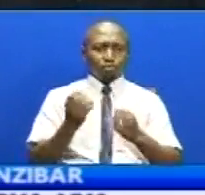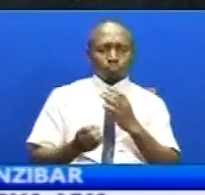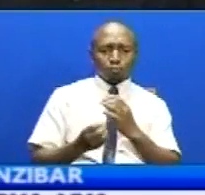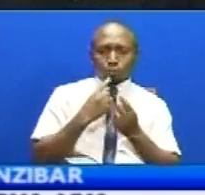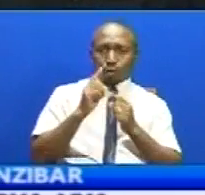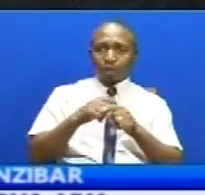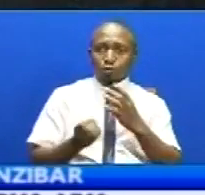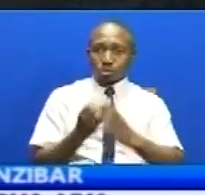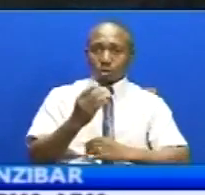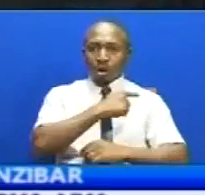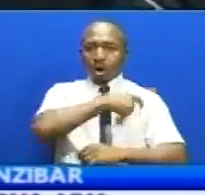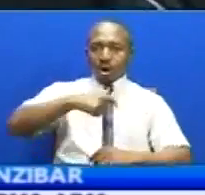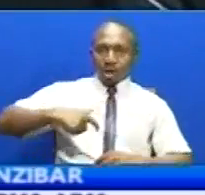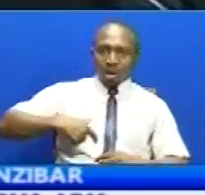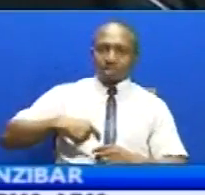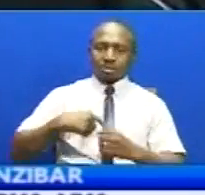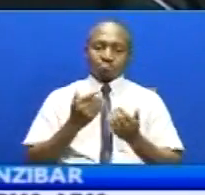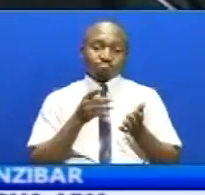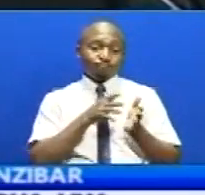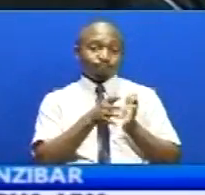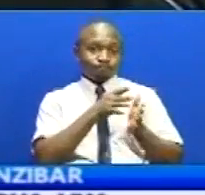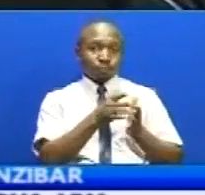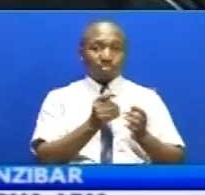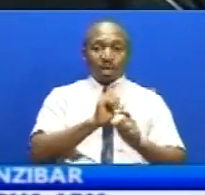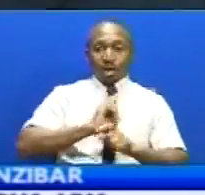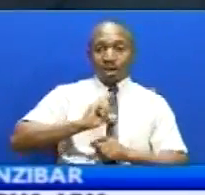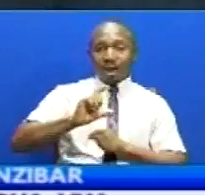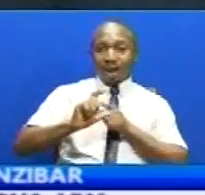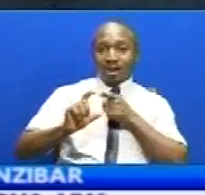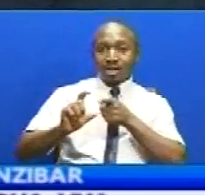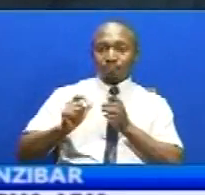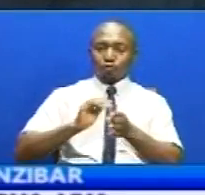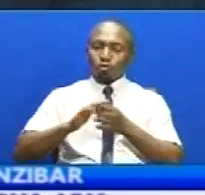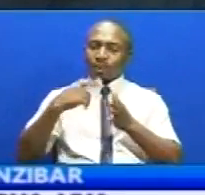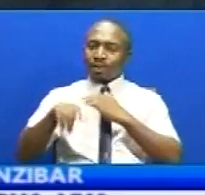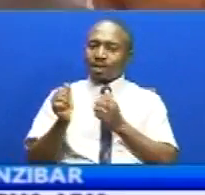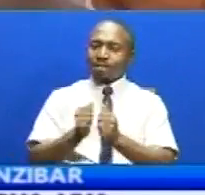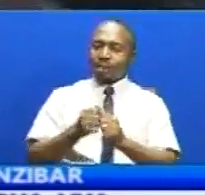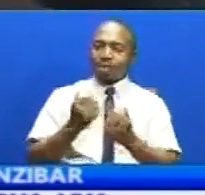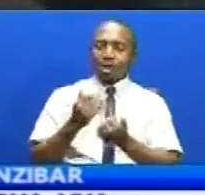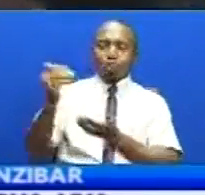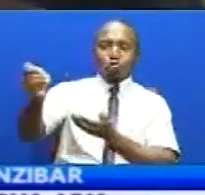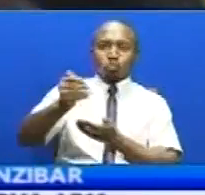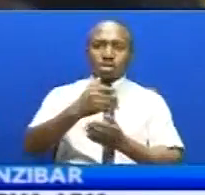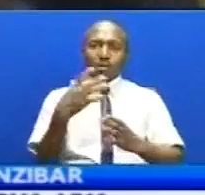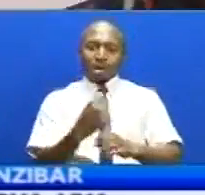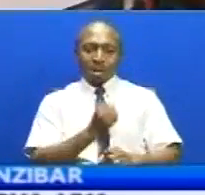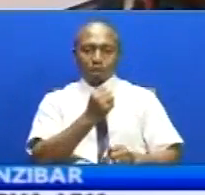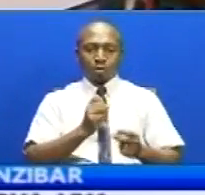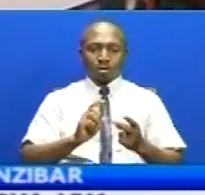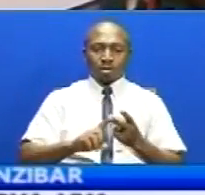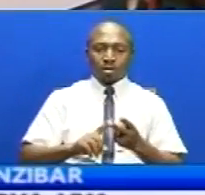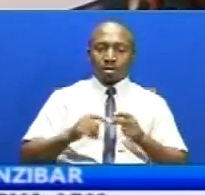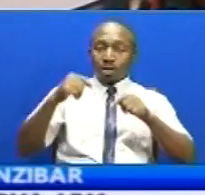Rais Dr. Shein pamoja na mambo mengine amesema kadi hiyo itatumika katika suala zima la ukusanyaji wa mapato. Kwa